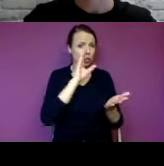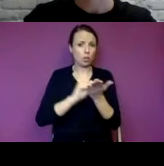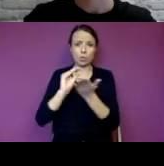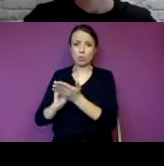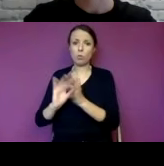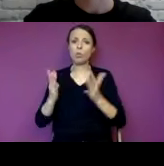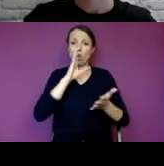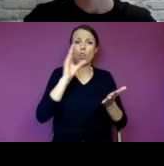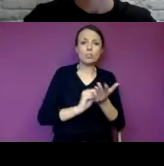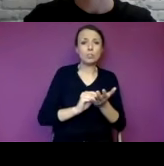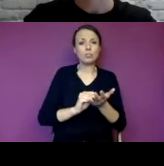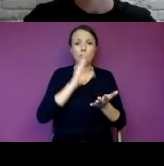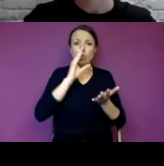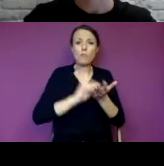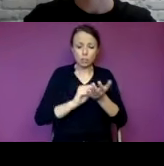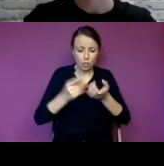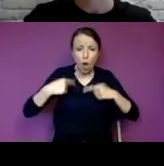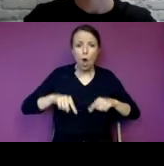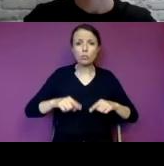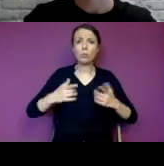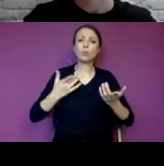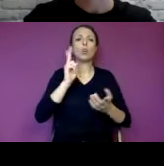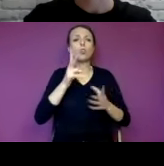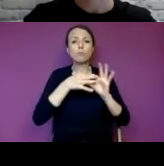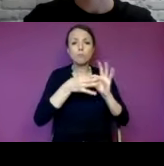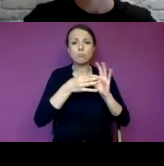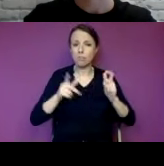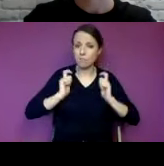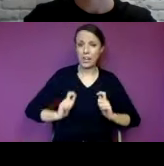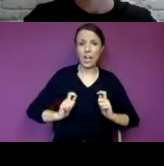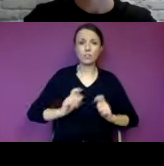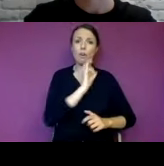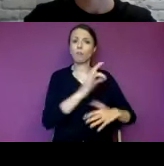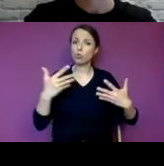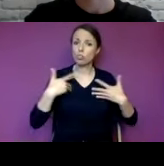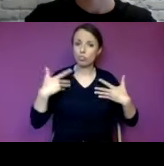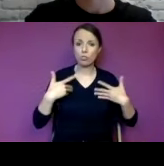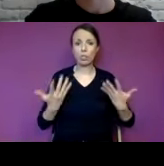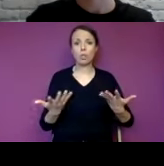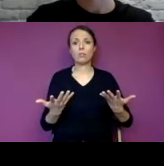osobistym, biograficznym dla tych osób, które z wsią są związane życiowo